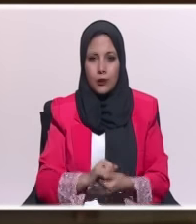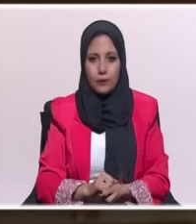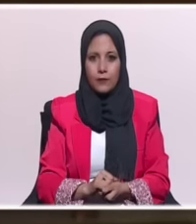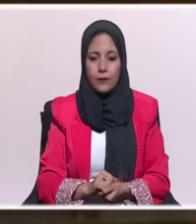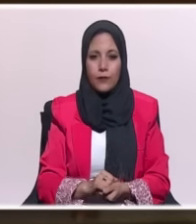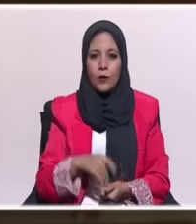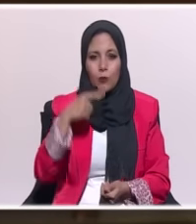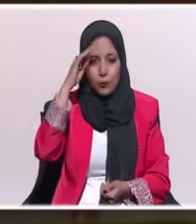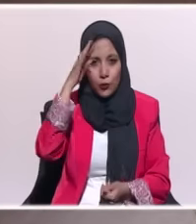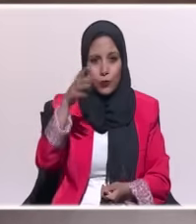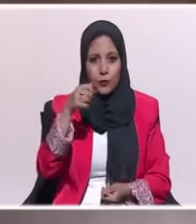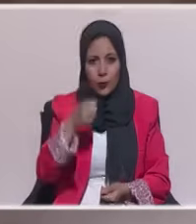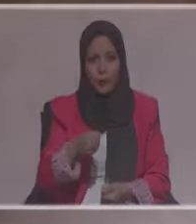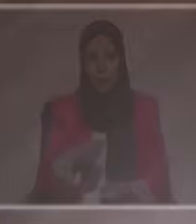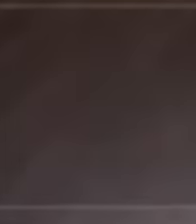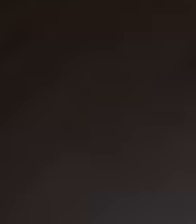بشكركم جدا.